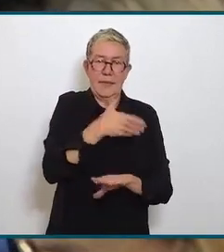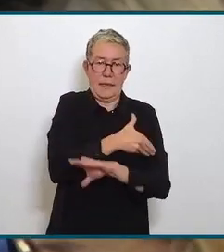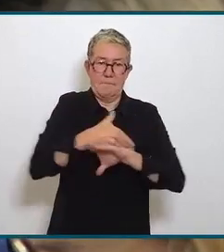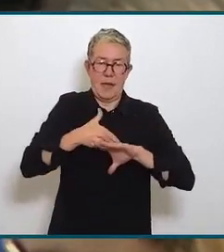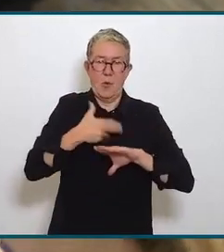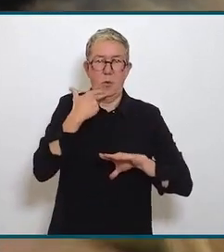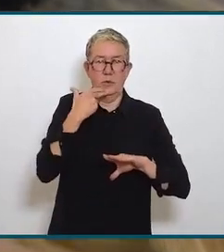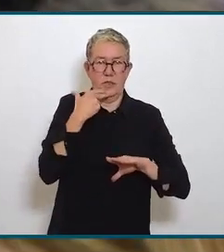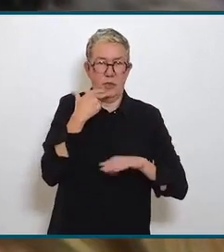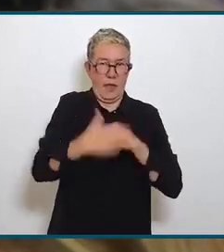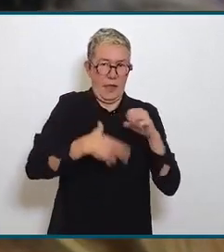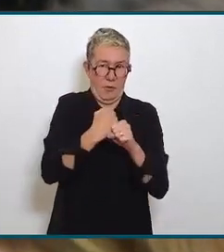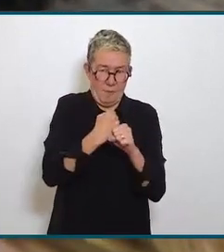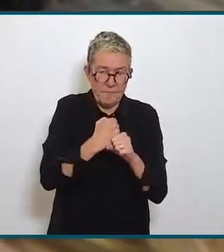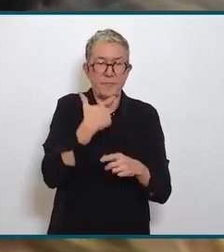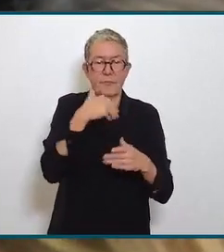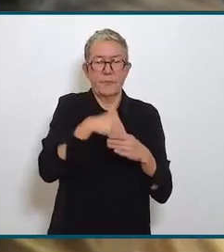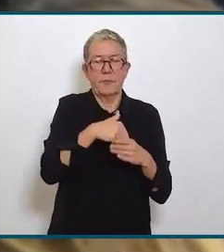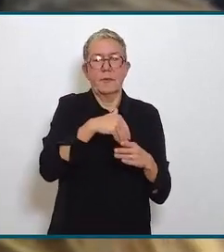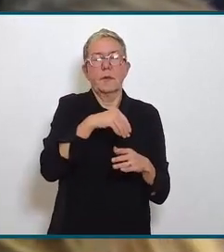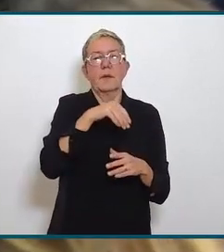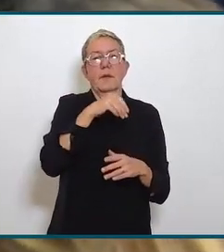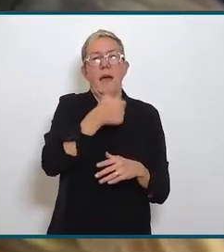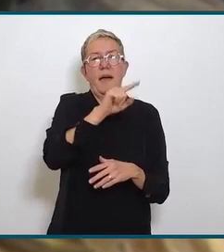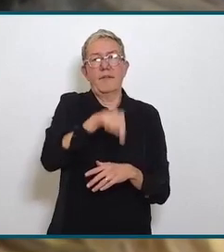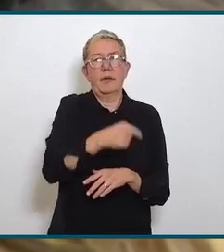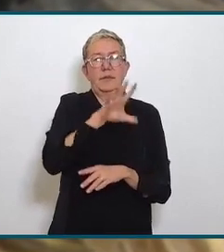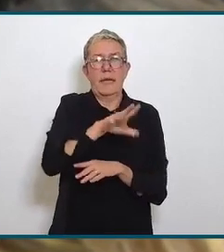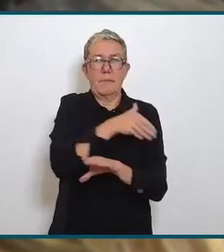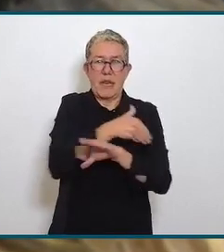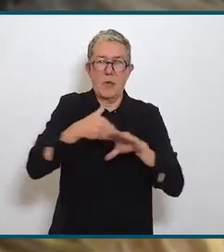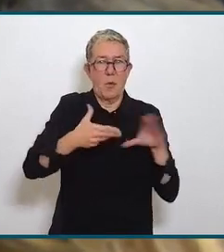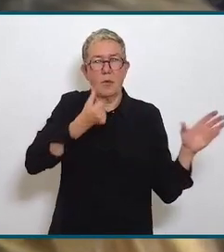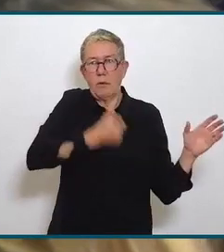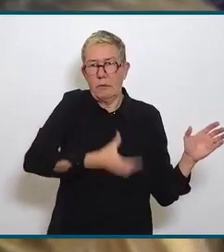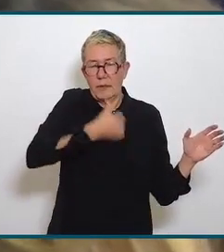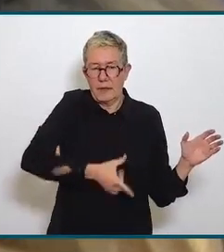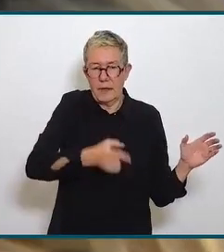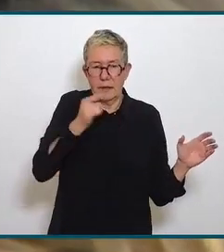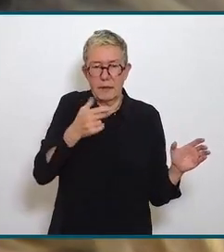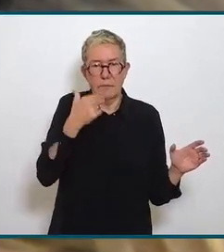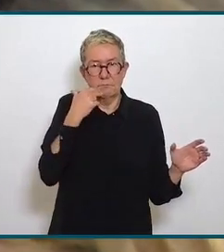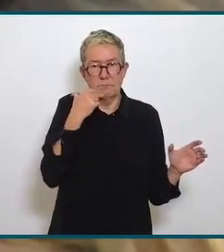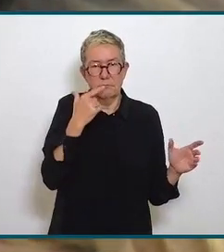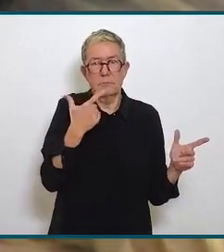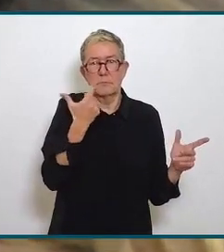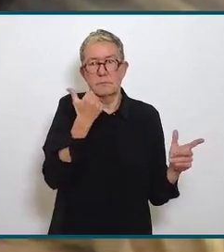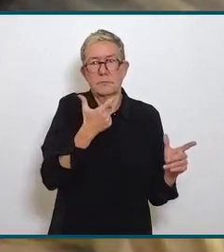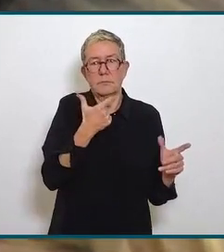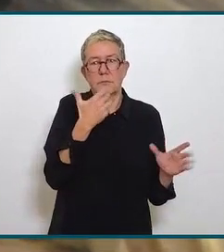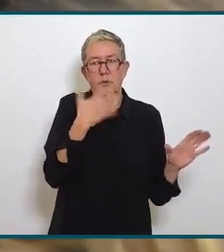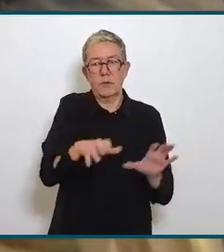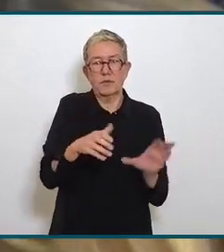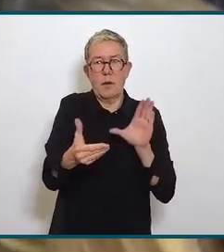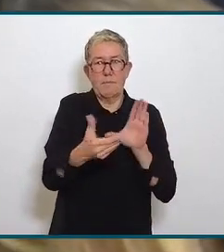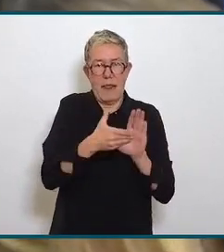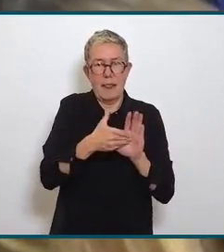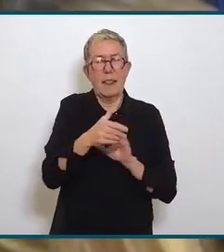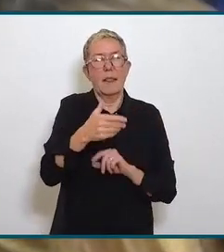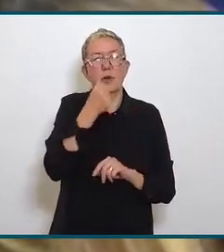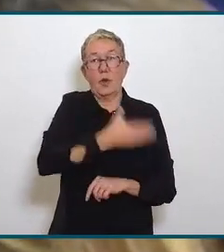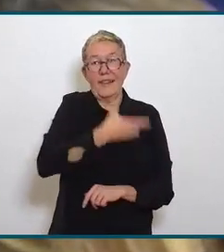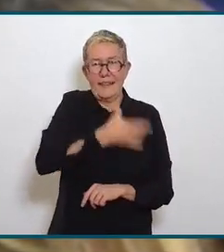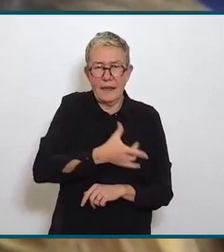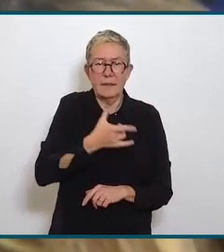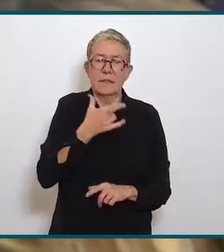dans l'année, dont 1,5 million d'usagers réguliers et 900 000 au quotidien. Et ces chiffres concernent des estimations